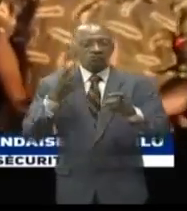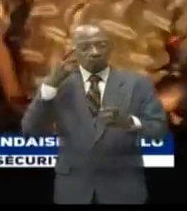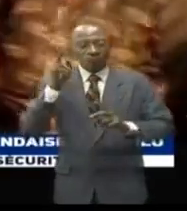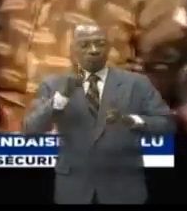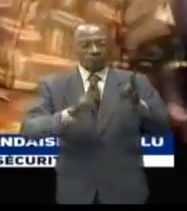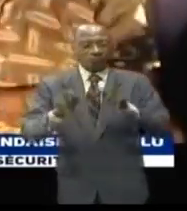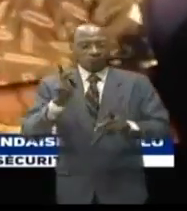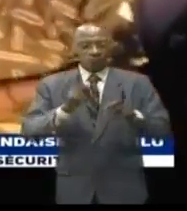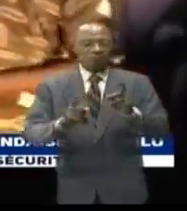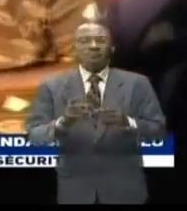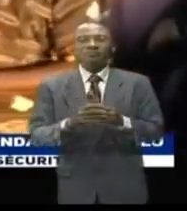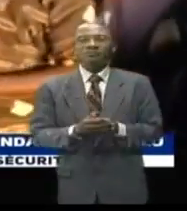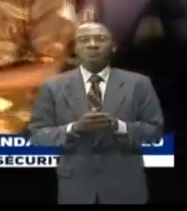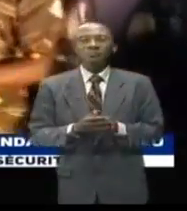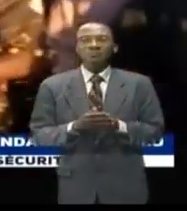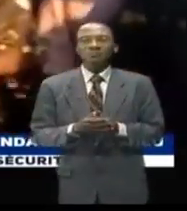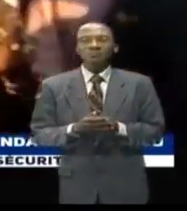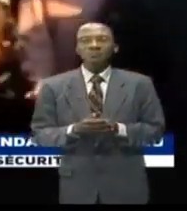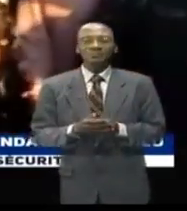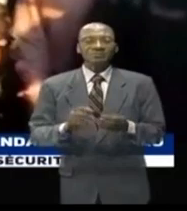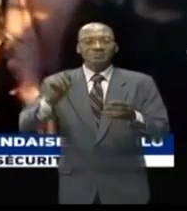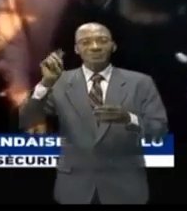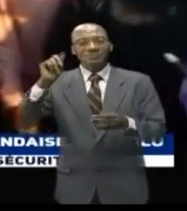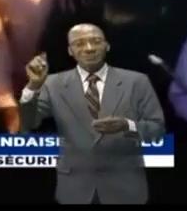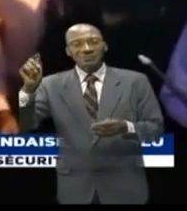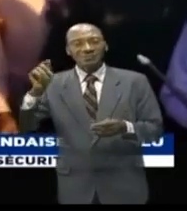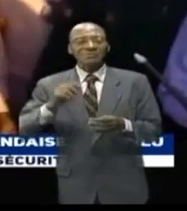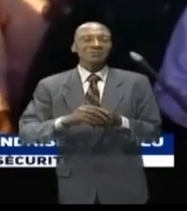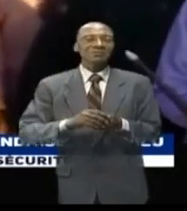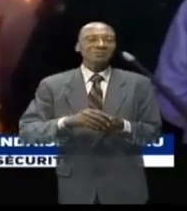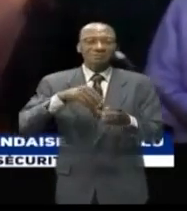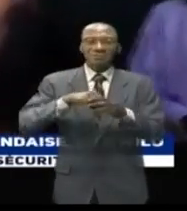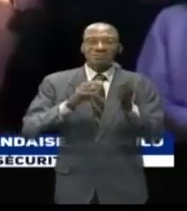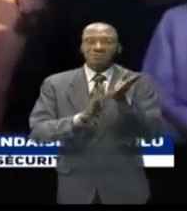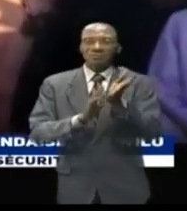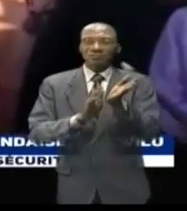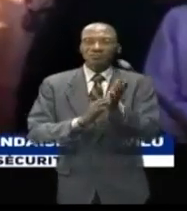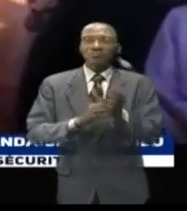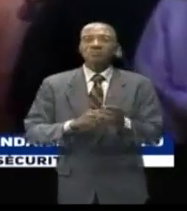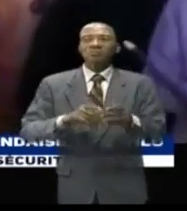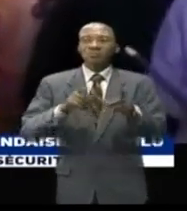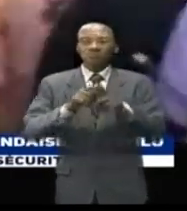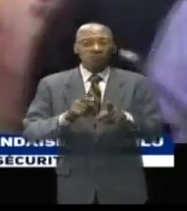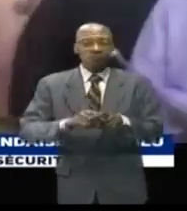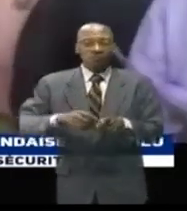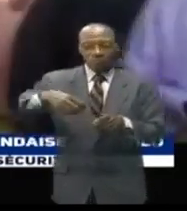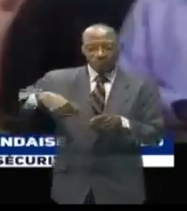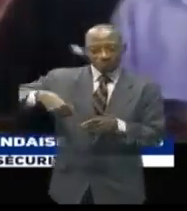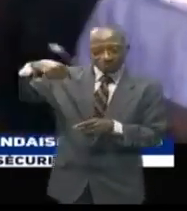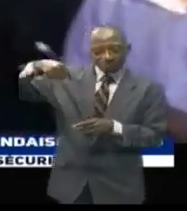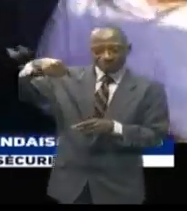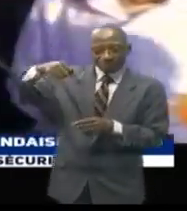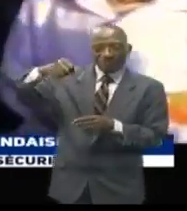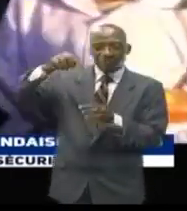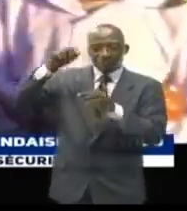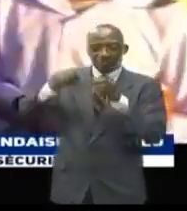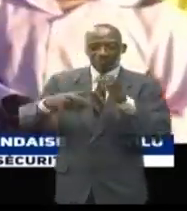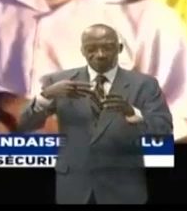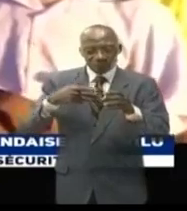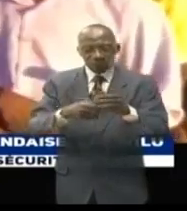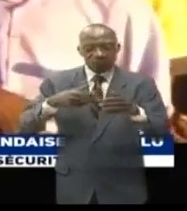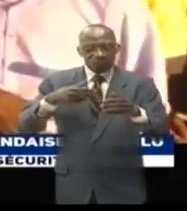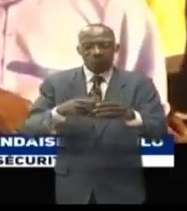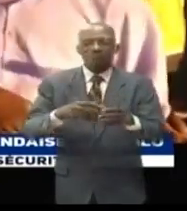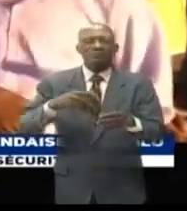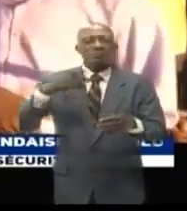des crédit siriés dans des écoles de lampadaires dans les centres de santé du secteur et d'épargne au moment Franck